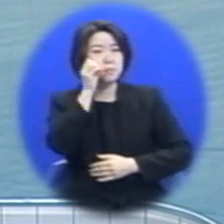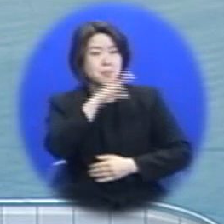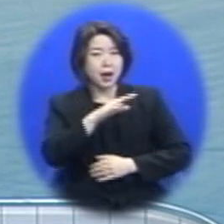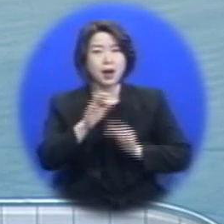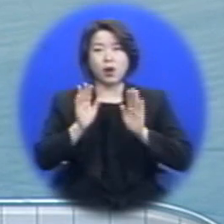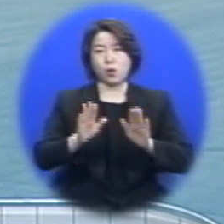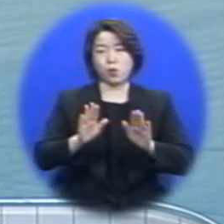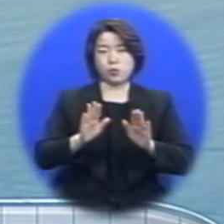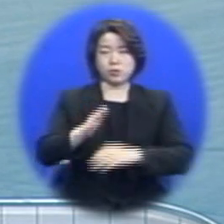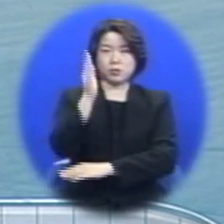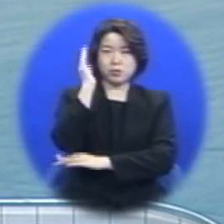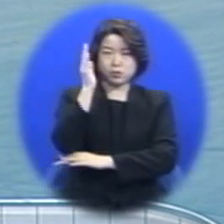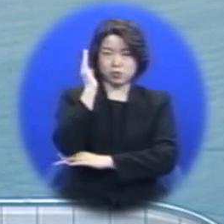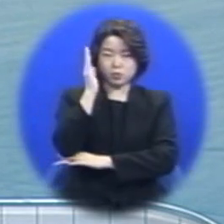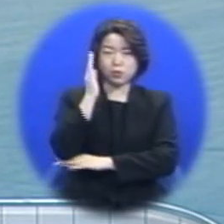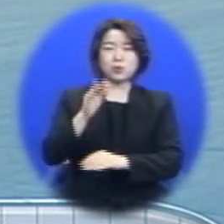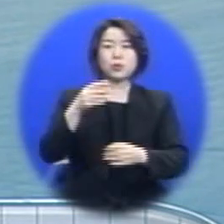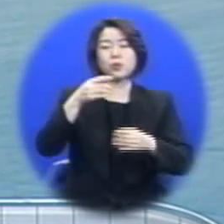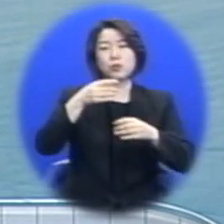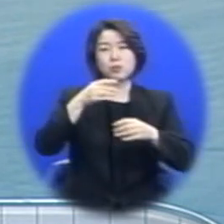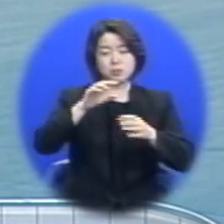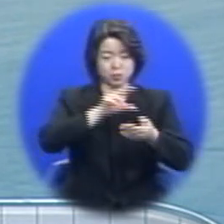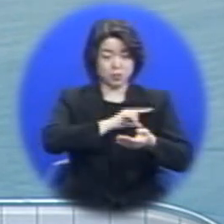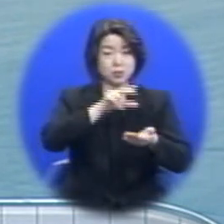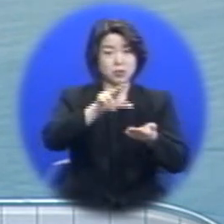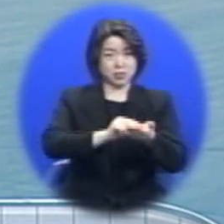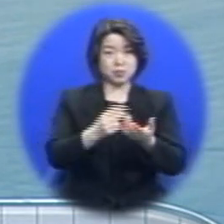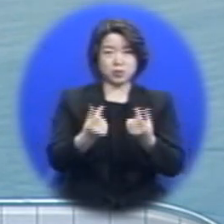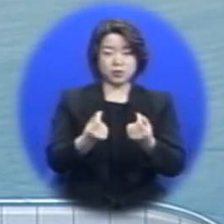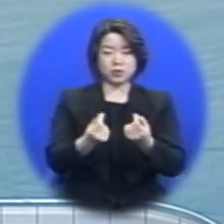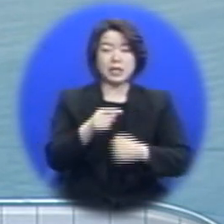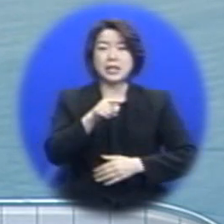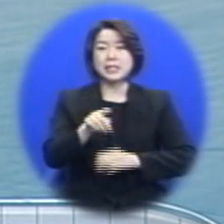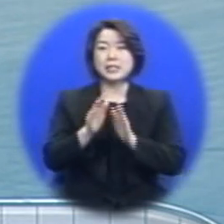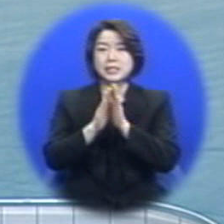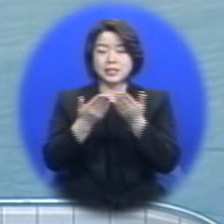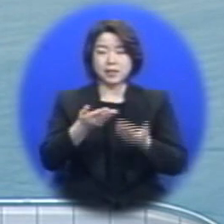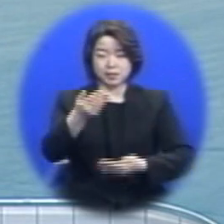오늘 설교 제목입니다. 이 책을 받아 먹어라.